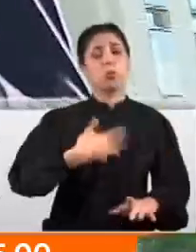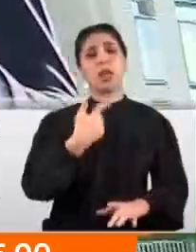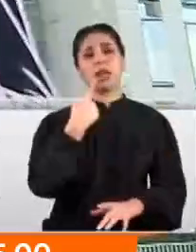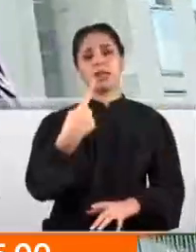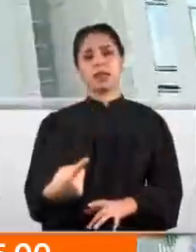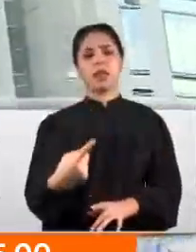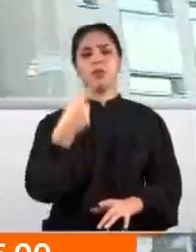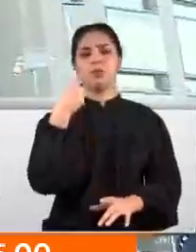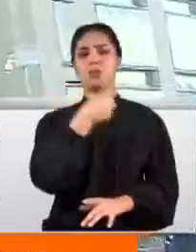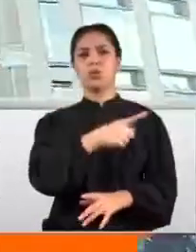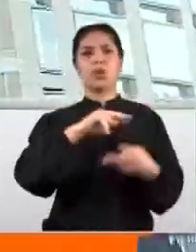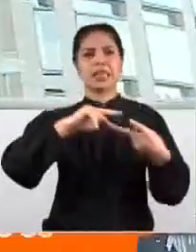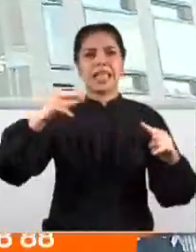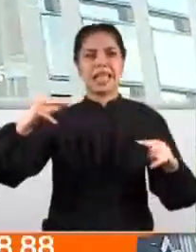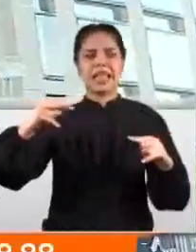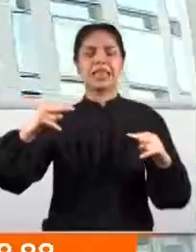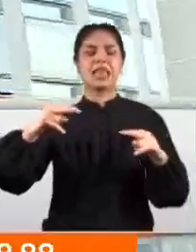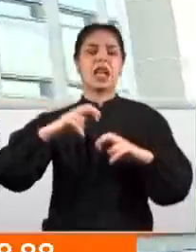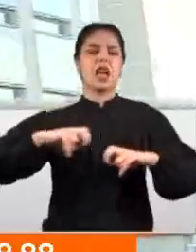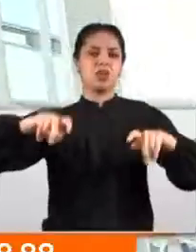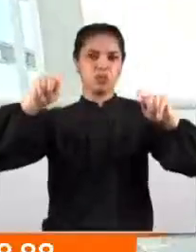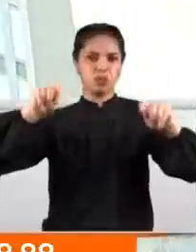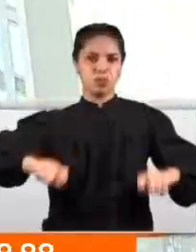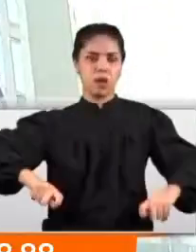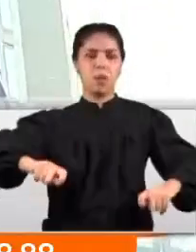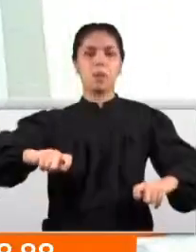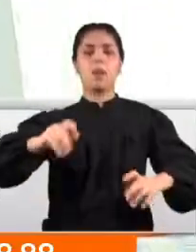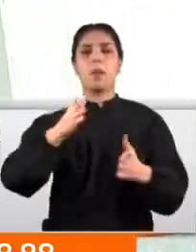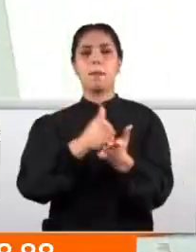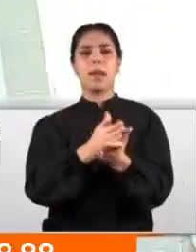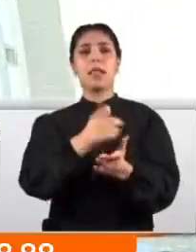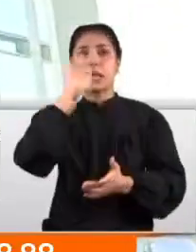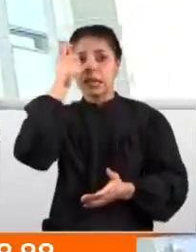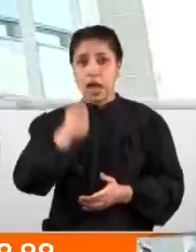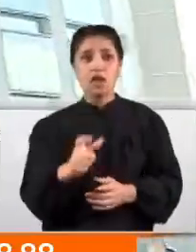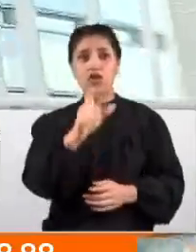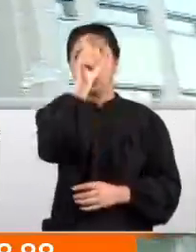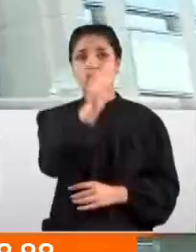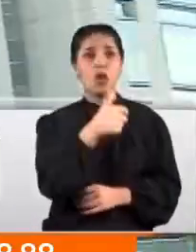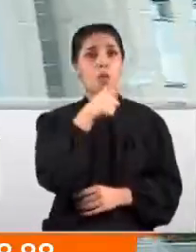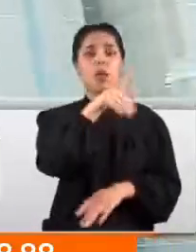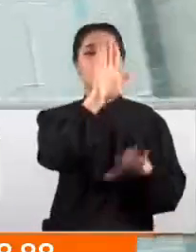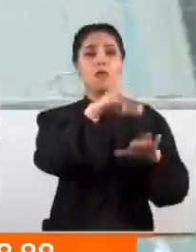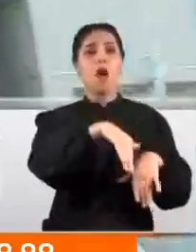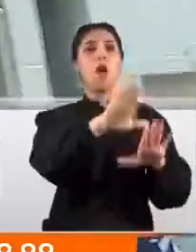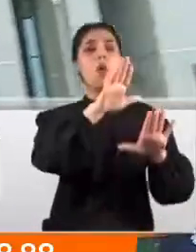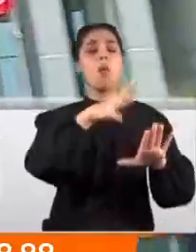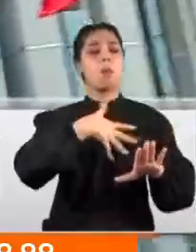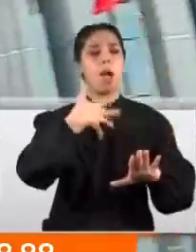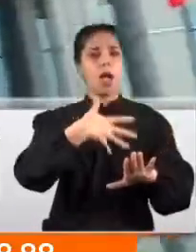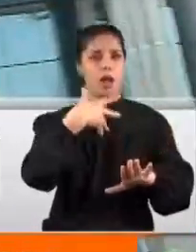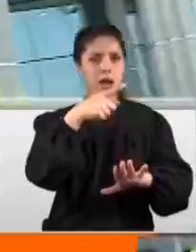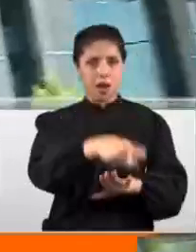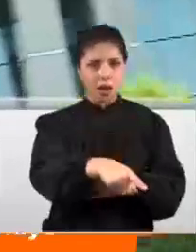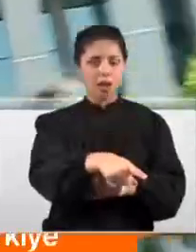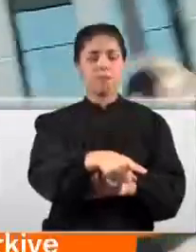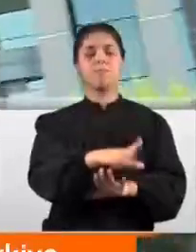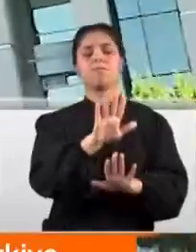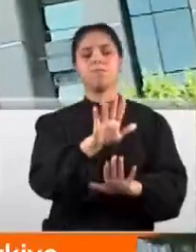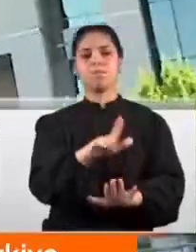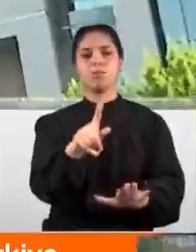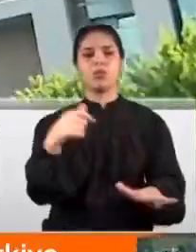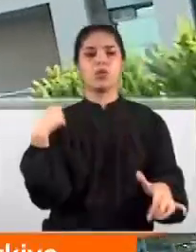istiyordu Böylece DNA eşleştirmesi yapılacaktı ve mezarda gerçekten Cem Garipoğlu'nun olup olmadığını merak ediyorlardı Ama